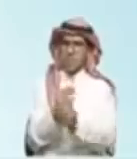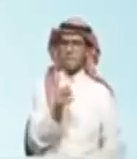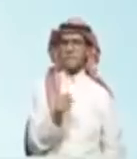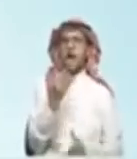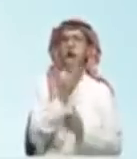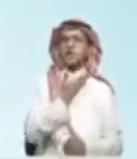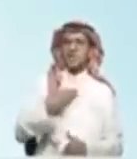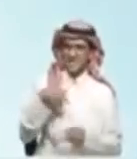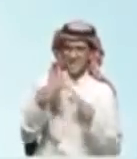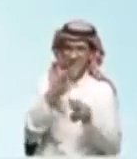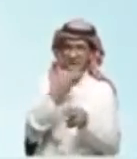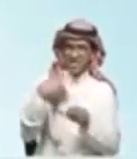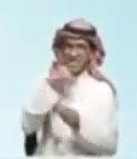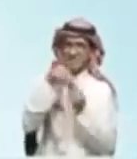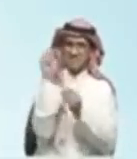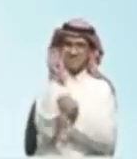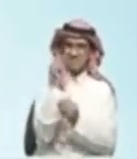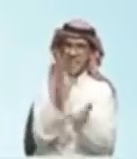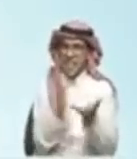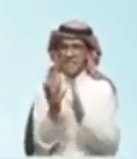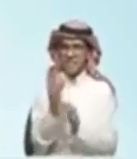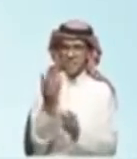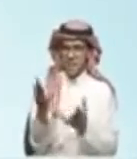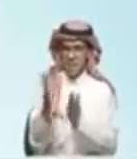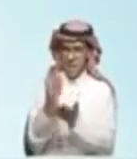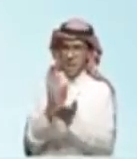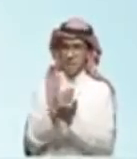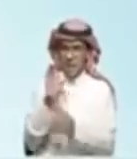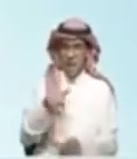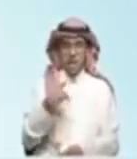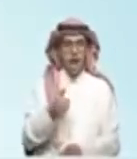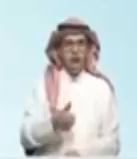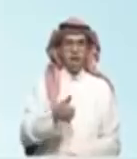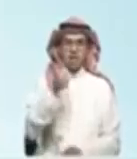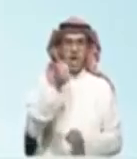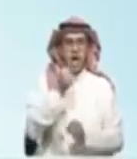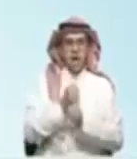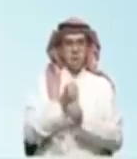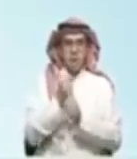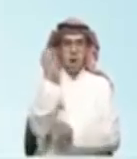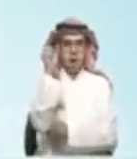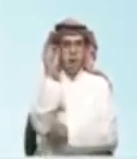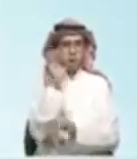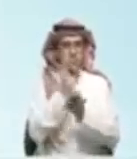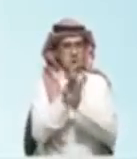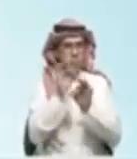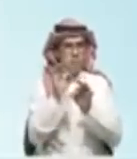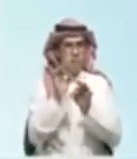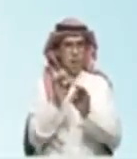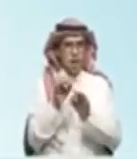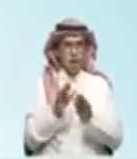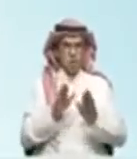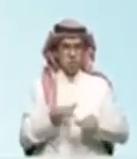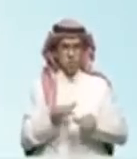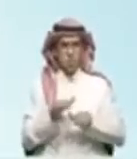البداية أحب أن أهنئ الزملاء الإعلاميين على النجاح الباهر الذي حقق في هذا الموسم. كانت التغطيات الإعلامية من خلال التواجد داخل